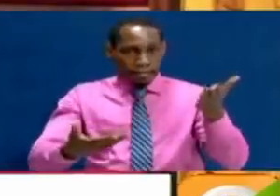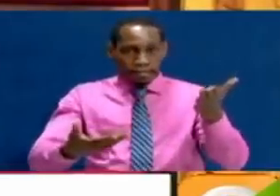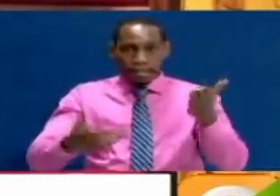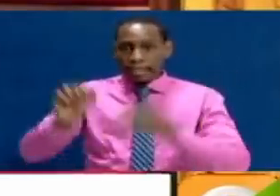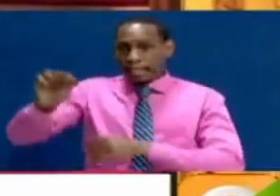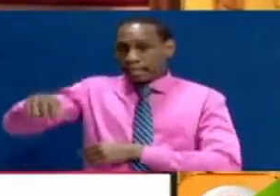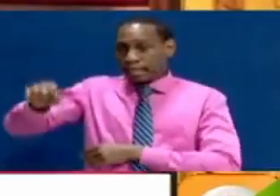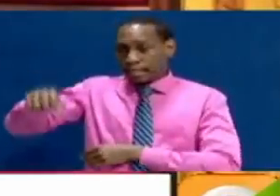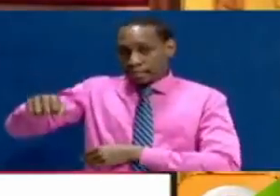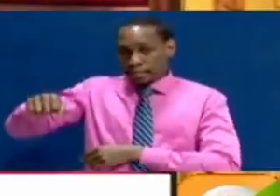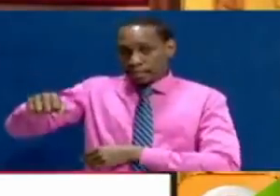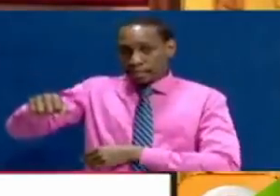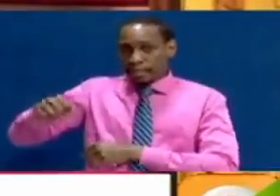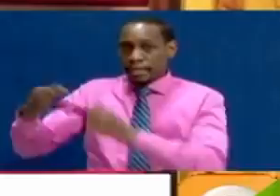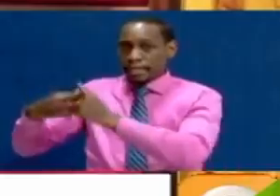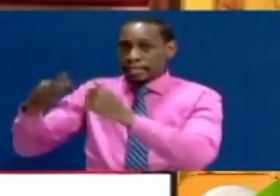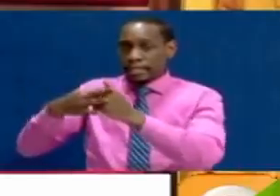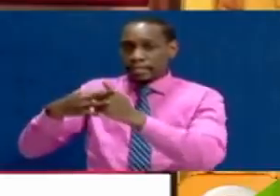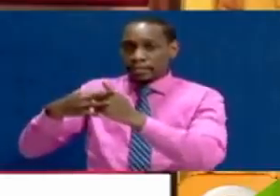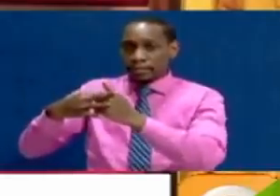ayes 88.